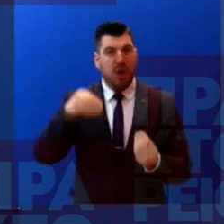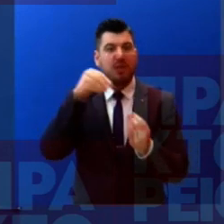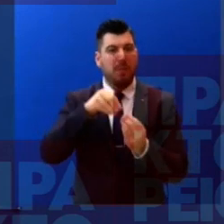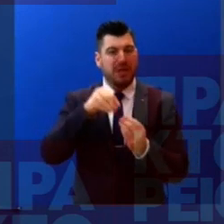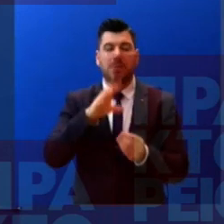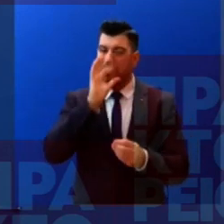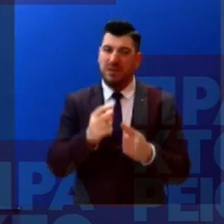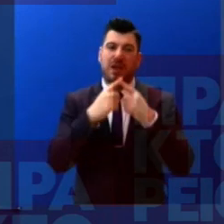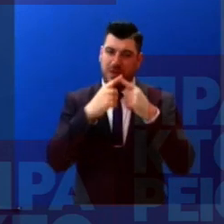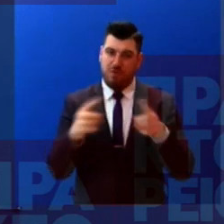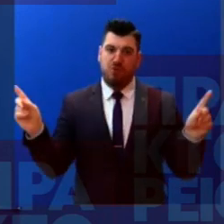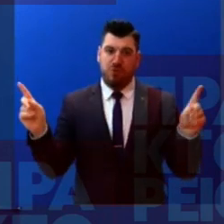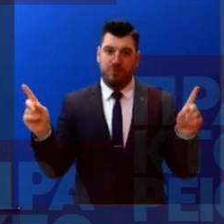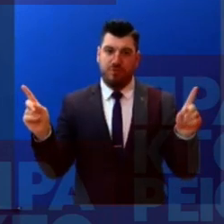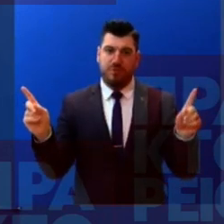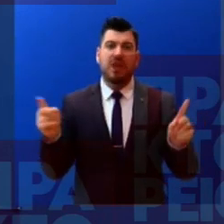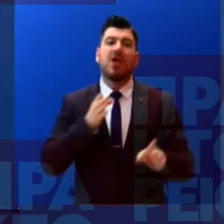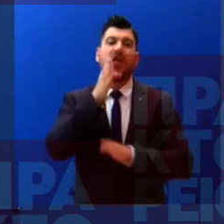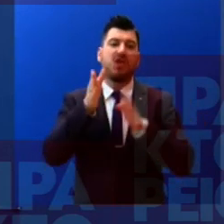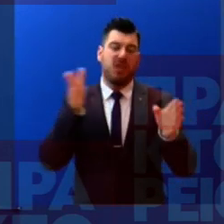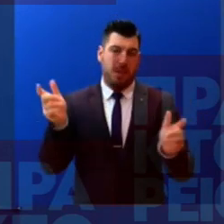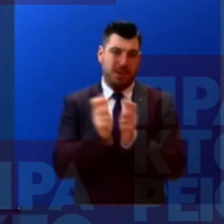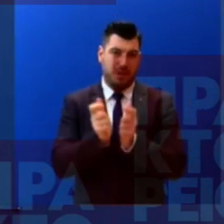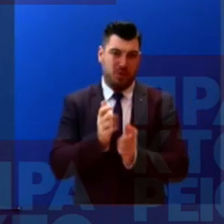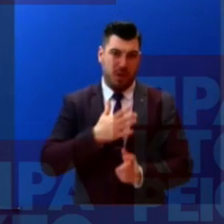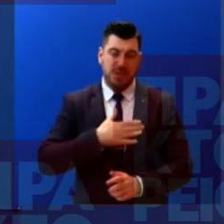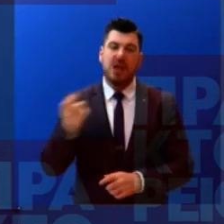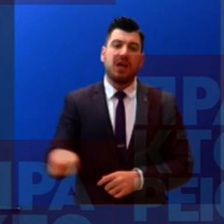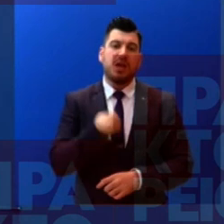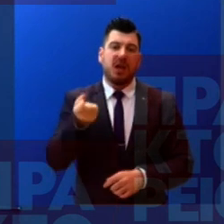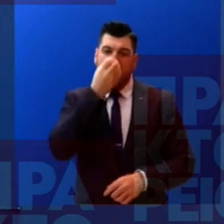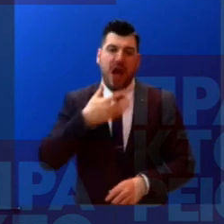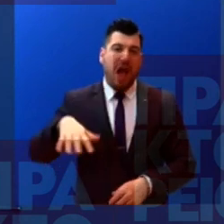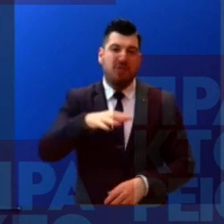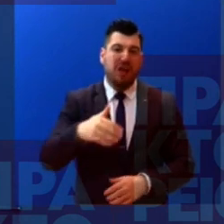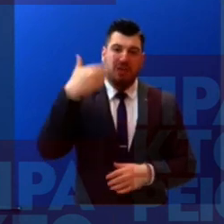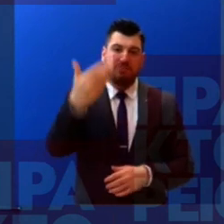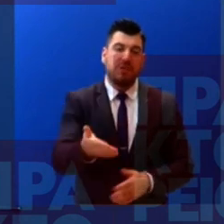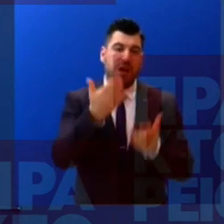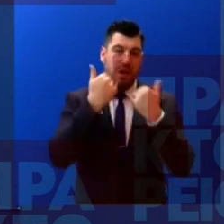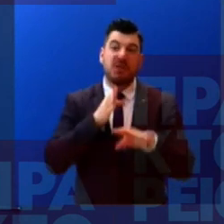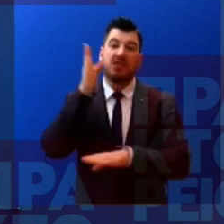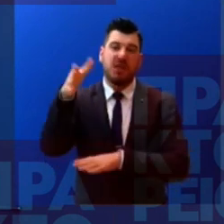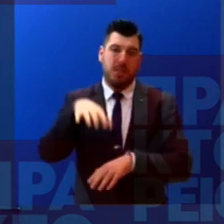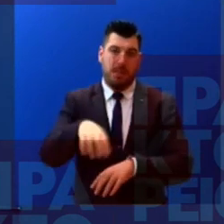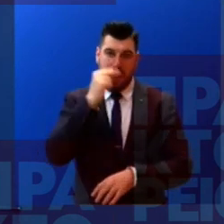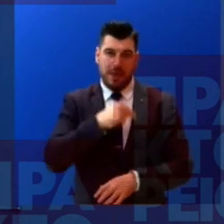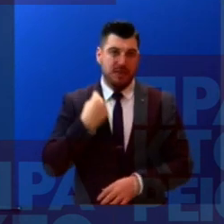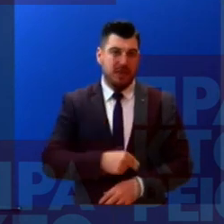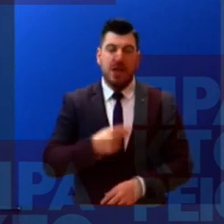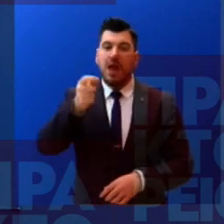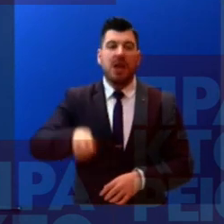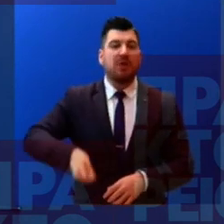είναι διαφορετικό. Δεν θα πάμε στα χωριά μας, δεν θα ψήσουμε στις αυλές μας, δεν θα πάμε σε εκκλησίες μας. Οι